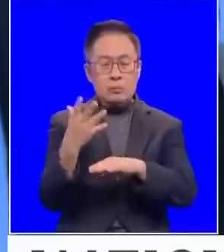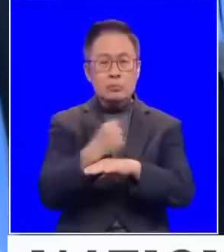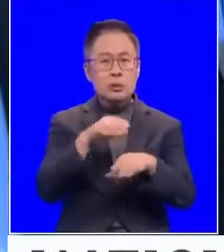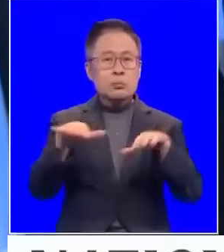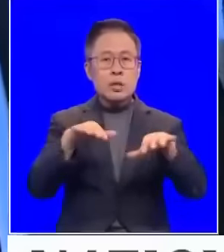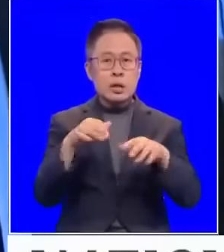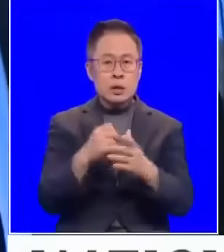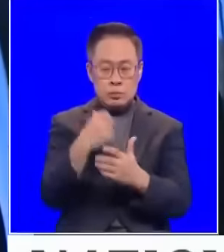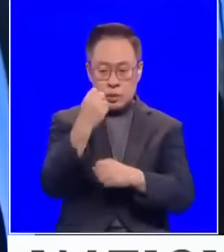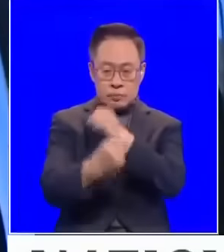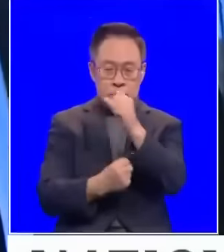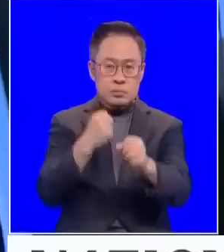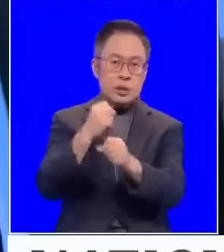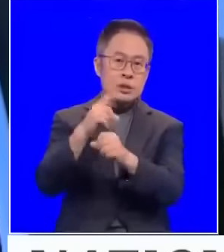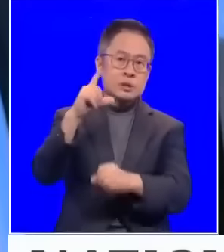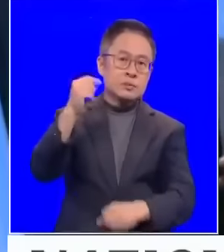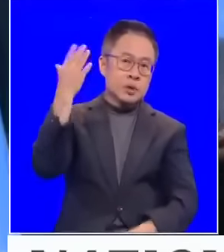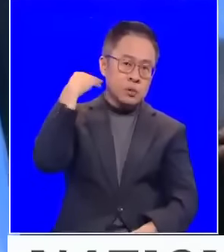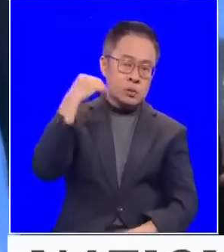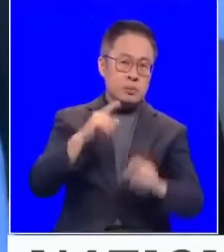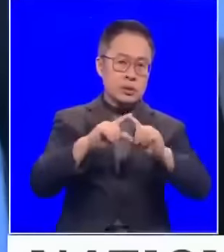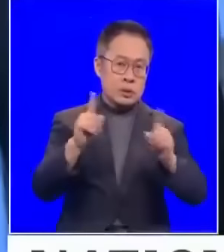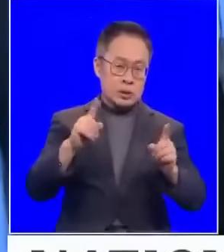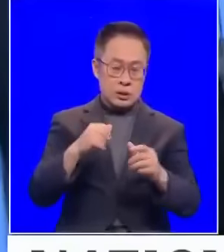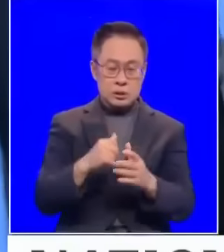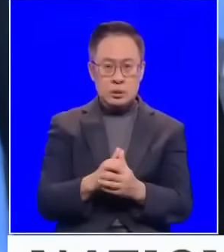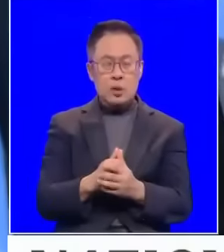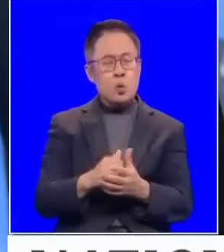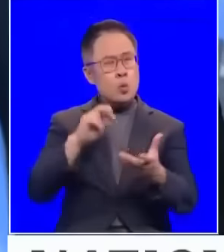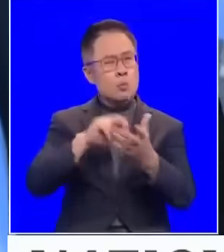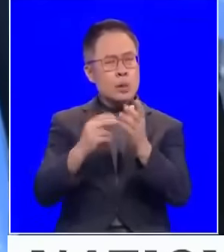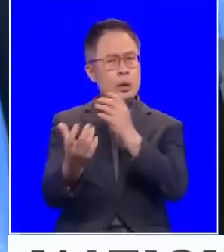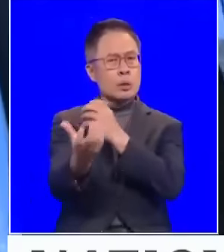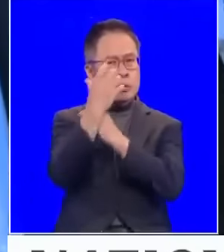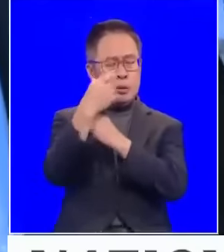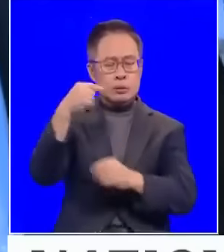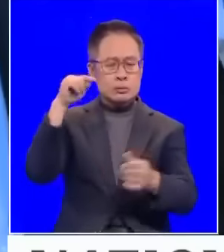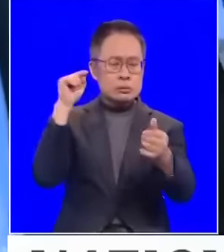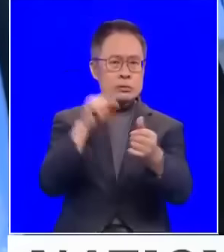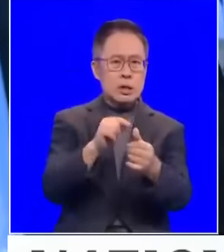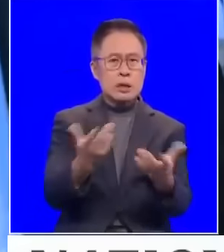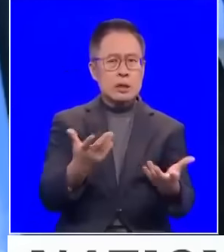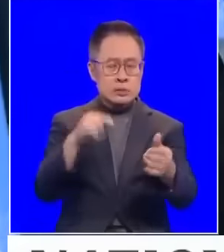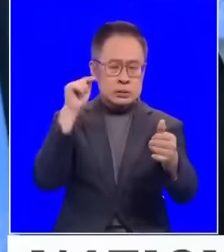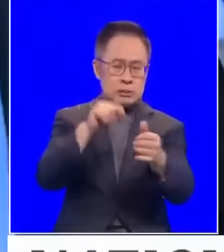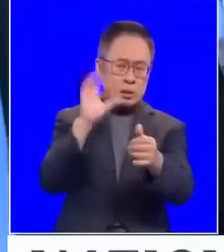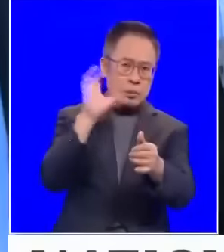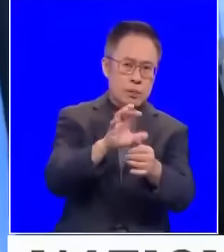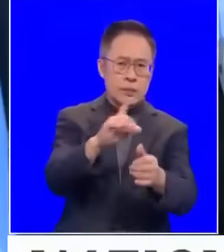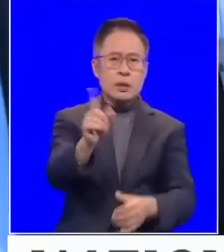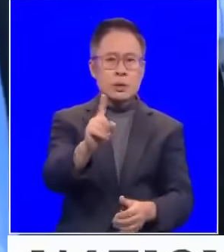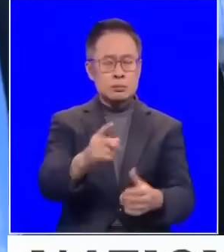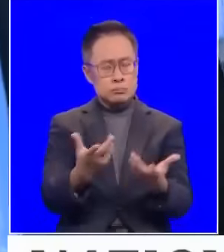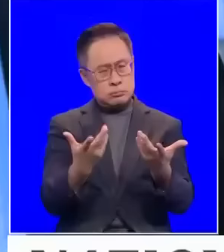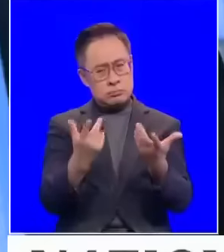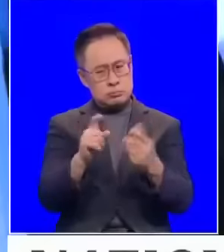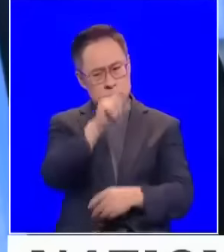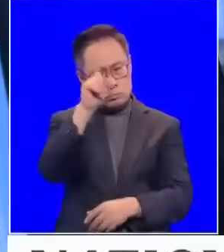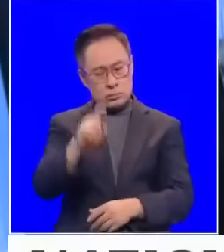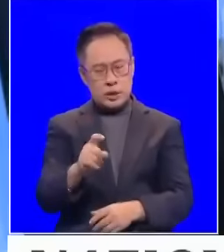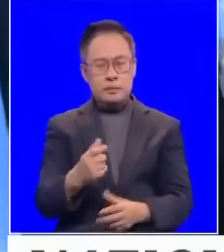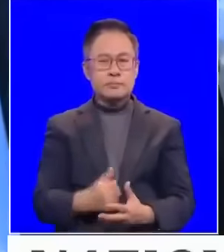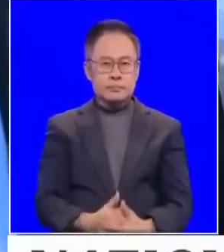20ปีที่ผ่านมาแบบเนี้ยอันเนี้ยถือเป็นการครอบงำทางการเมืองหรือไม ่ อันนี้ก็ต้องรอดูกันนะคะสำหรับเรื่องนี้อีกคนนึงซึ่